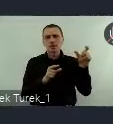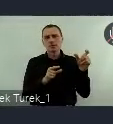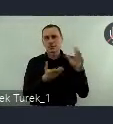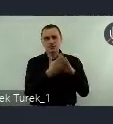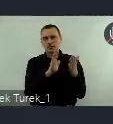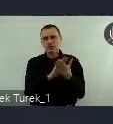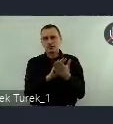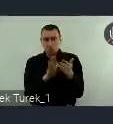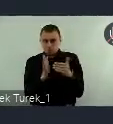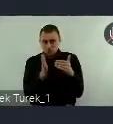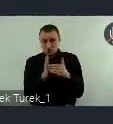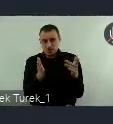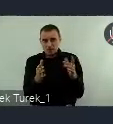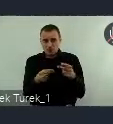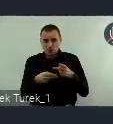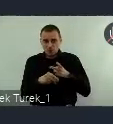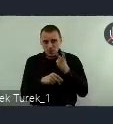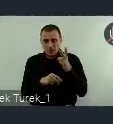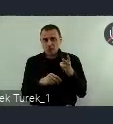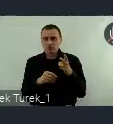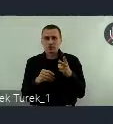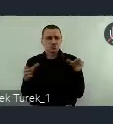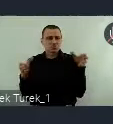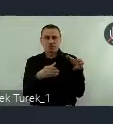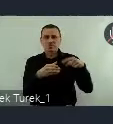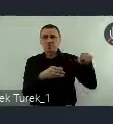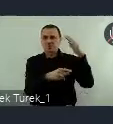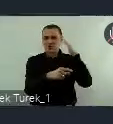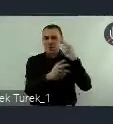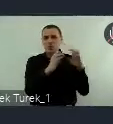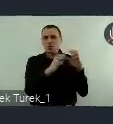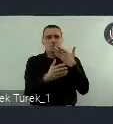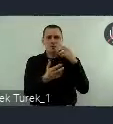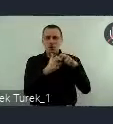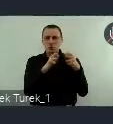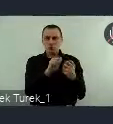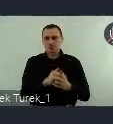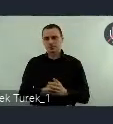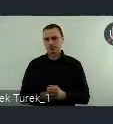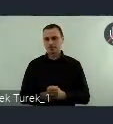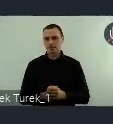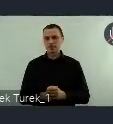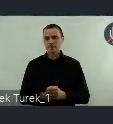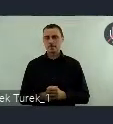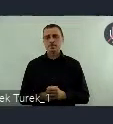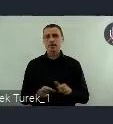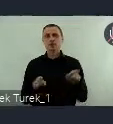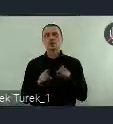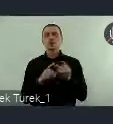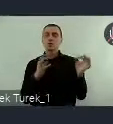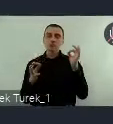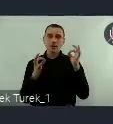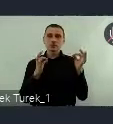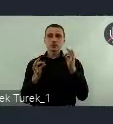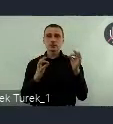oczywiście to jest niepotrzebne Bo bo mi się ten krok zamknięty komunikacje dobrą itd Jest też obowiązek umieszczania informacji tak